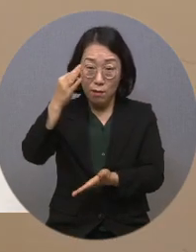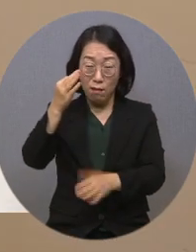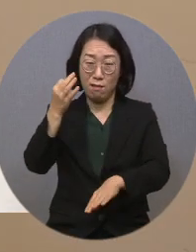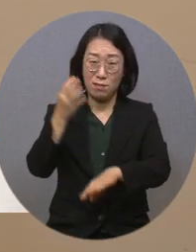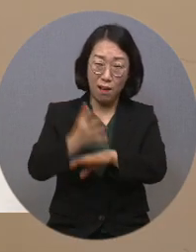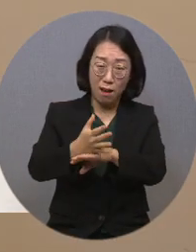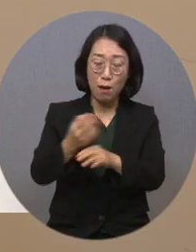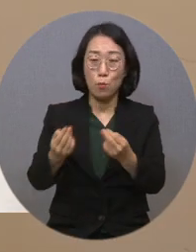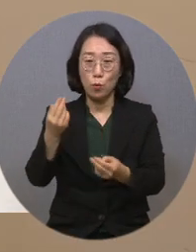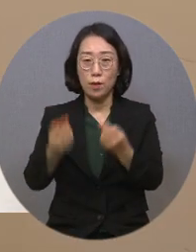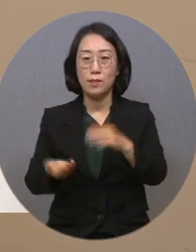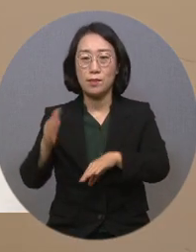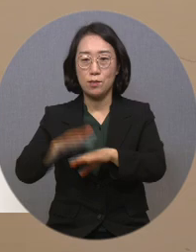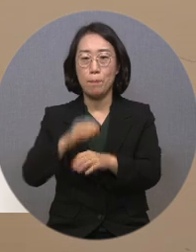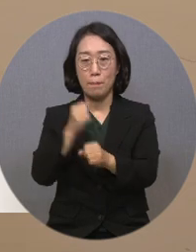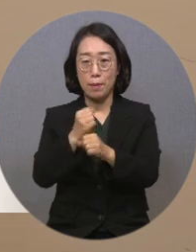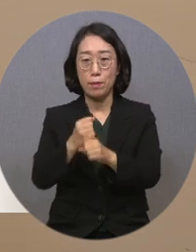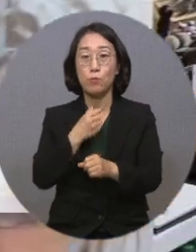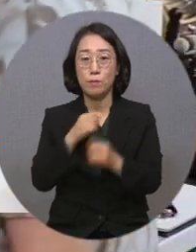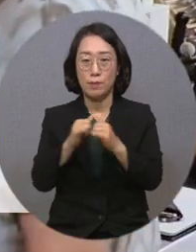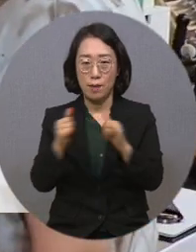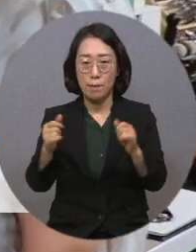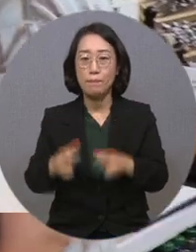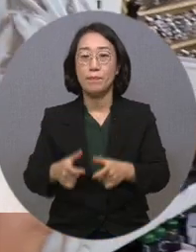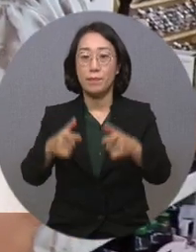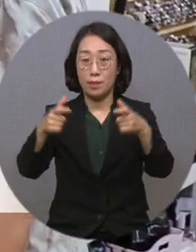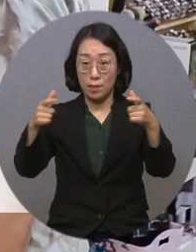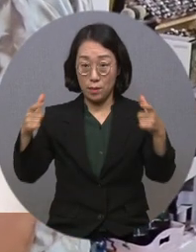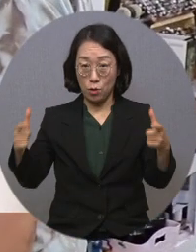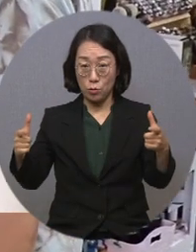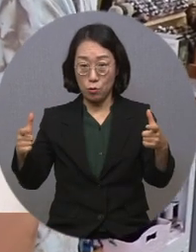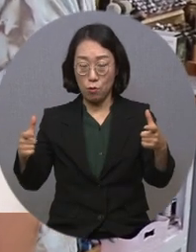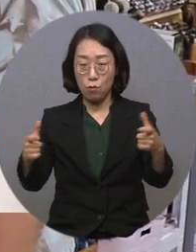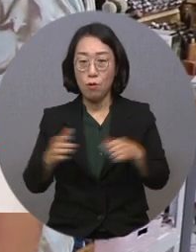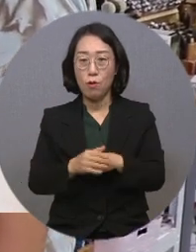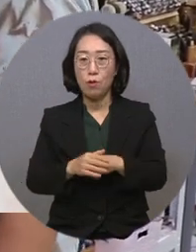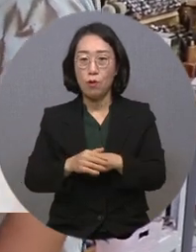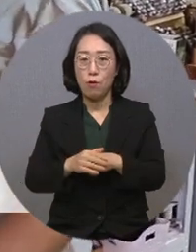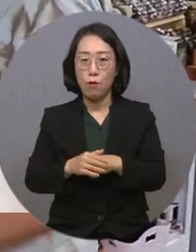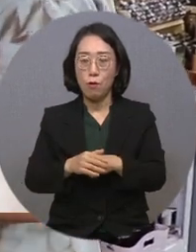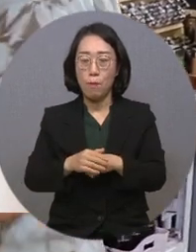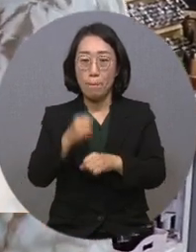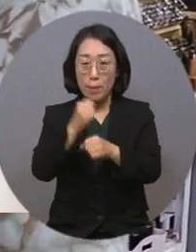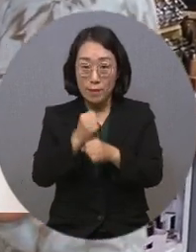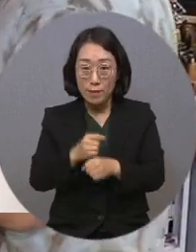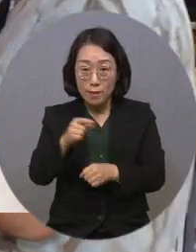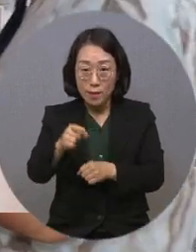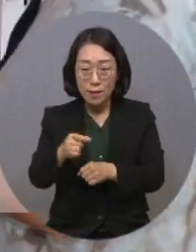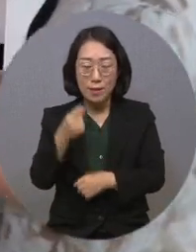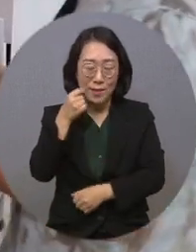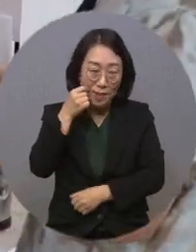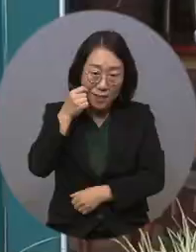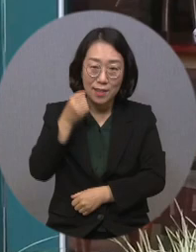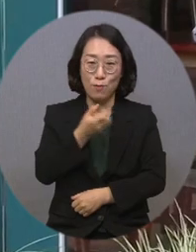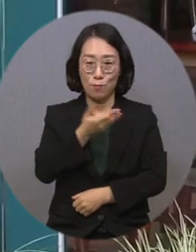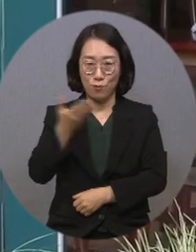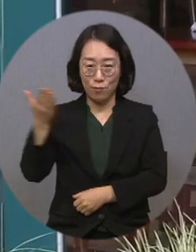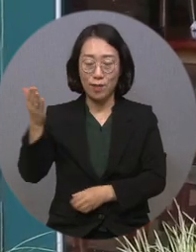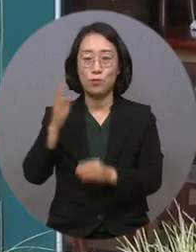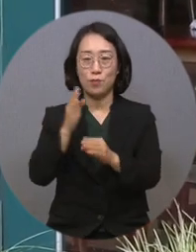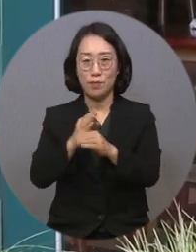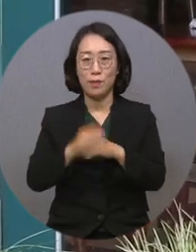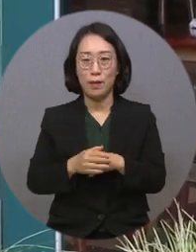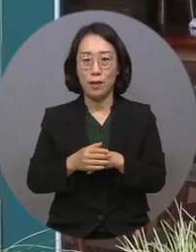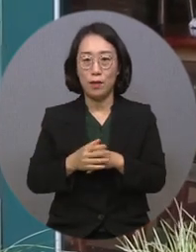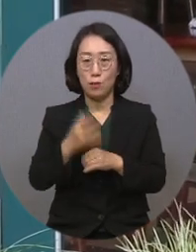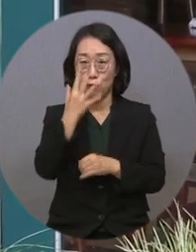손수 만들어 쓰려는 사람들이 늘고 있어 정성껏 깃든 가죽 공예가 인기를 끌고 있습니다.